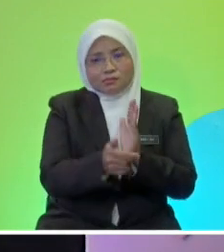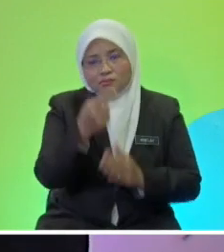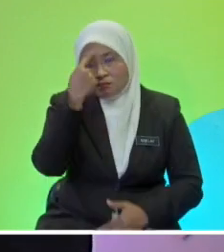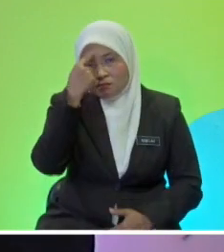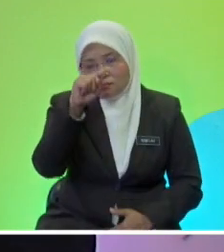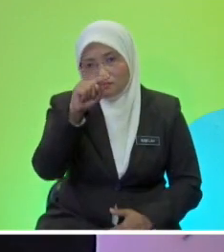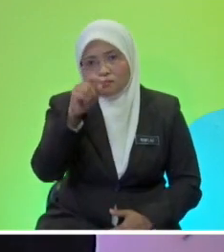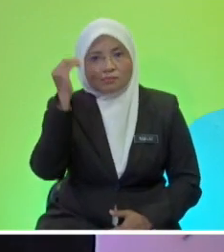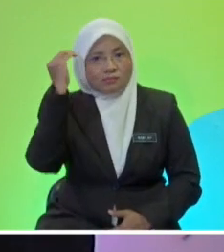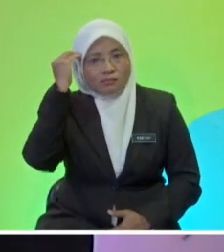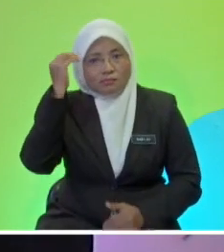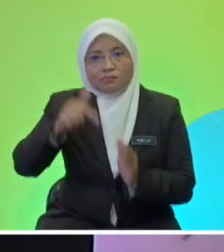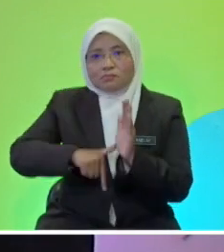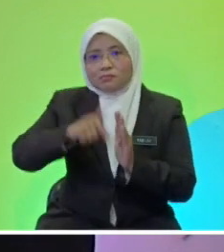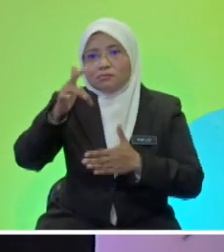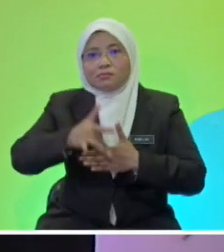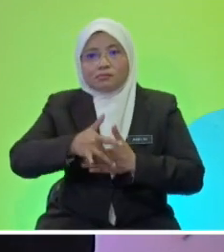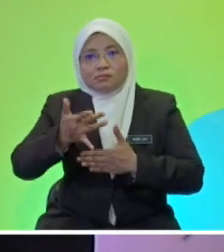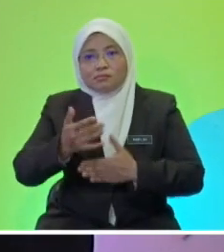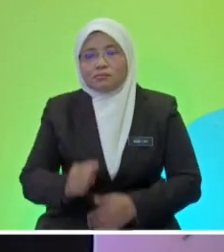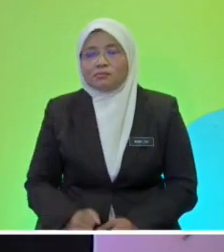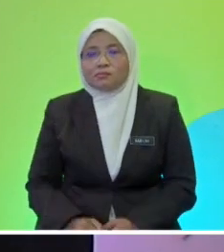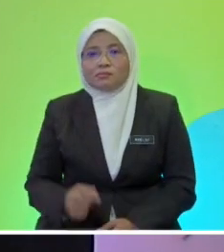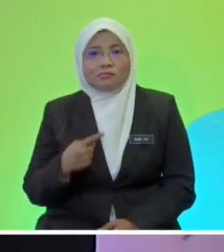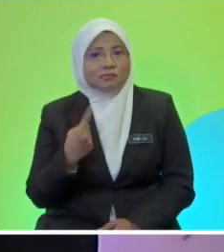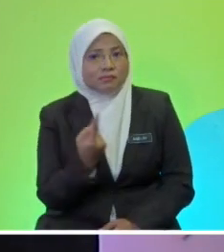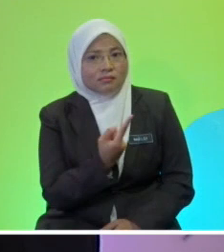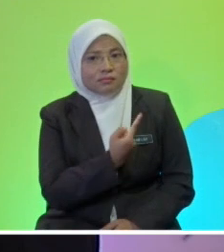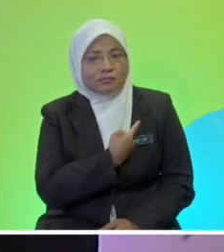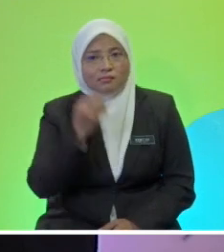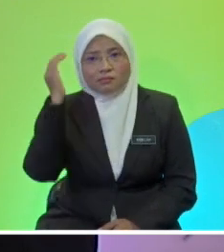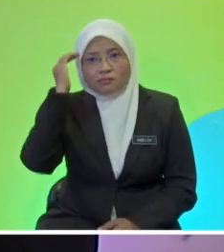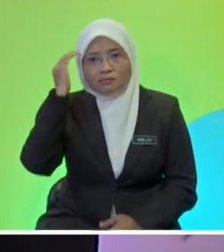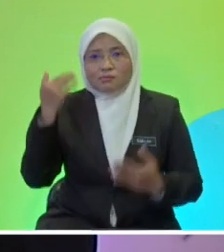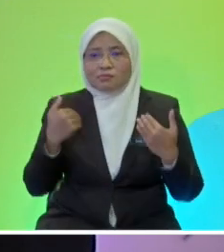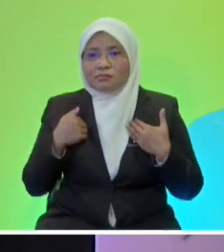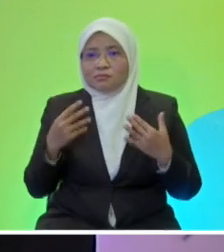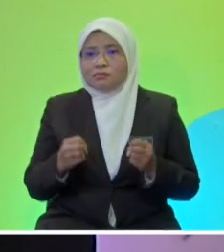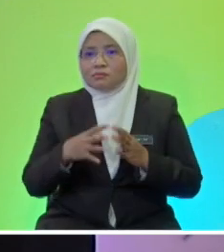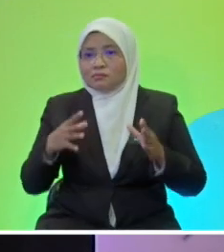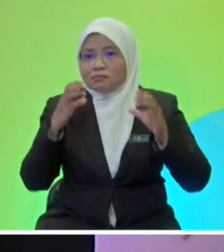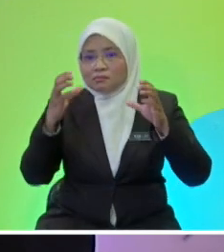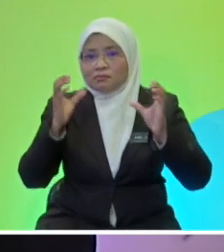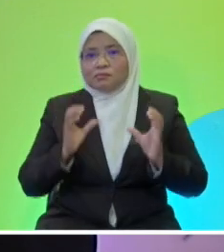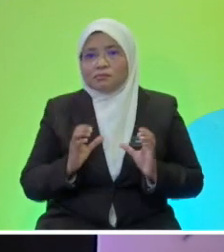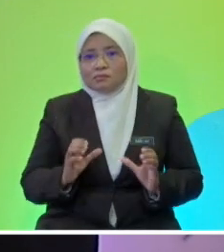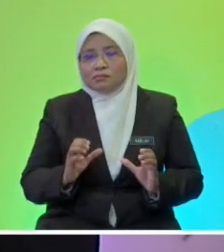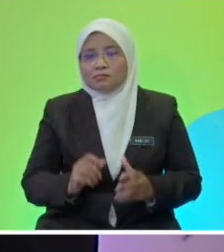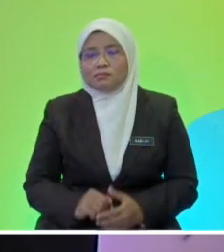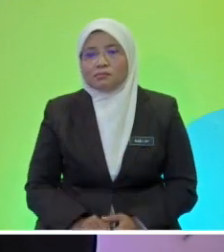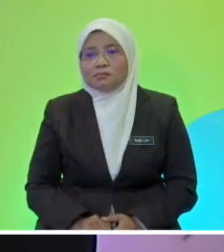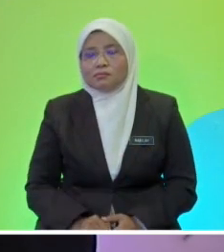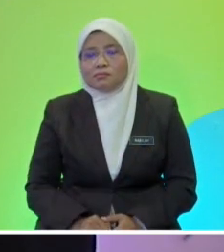awal kita tahu bahwa kita ada beberapa kaidah teknologi yang begitu canggih buat masa sekarang